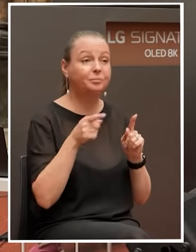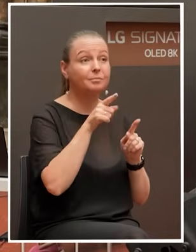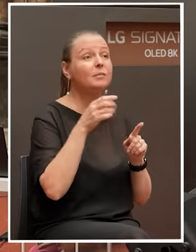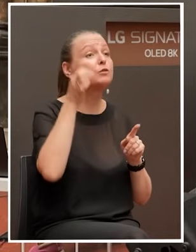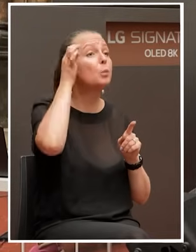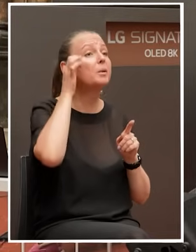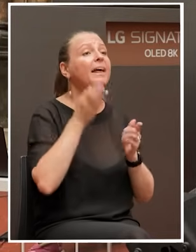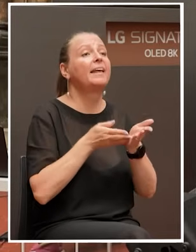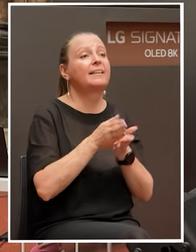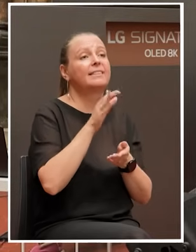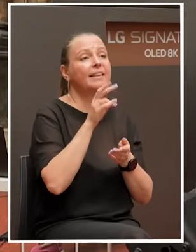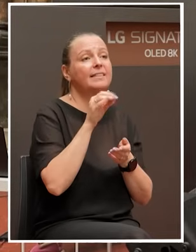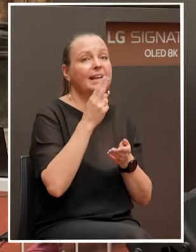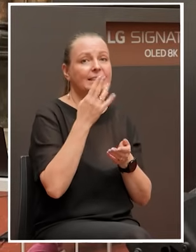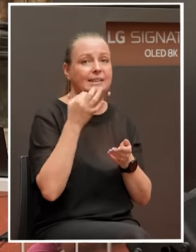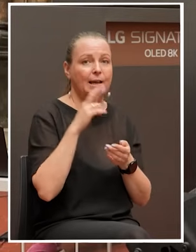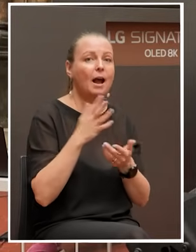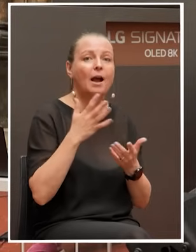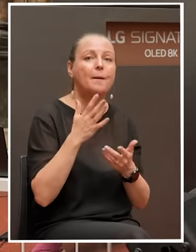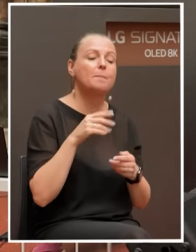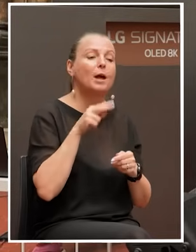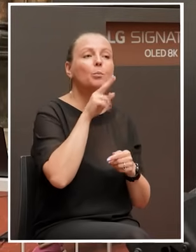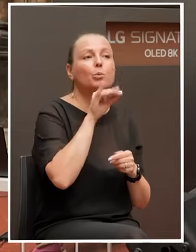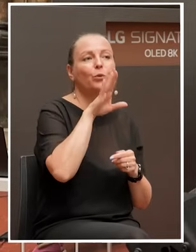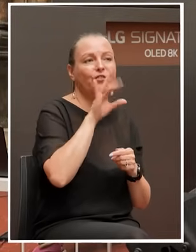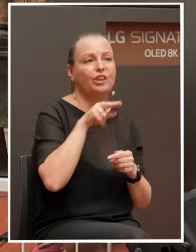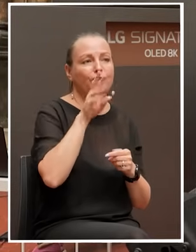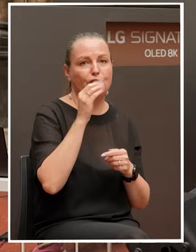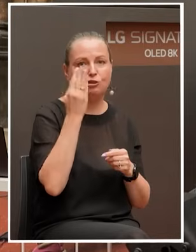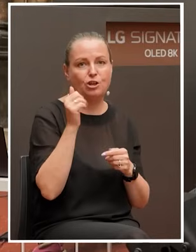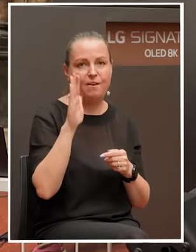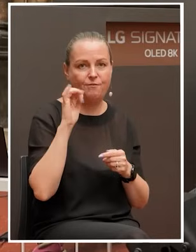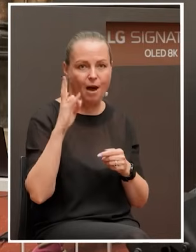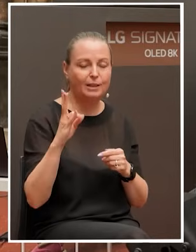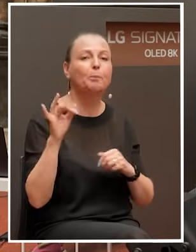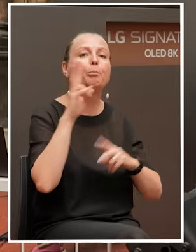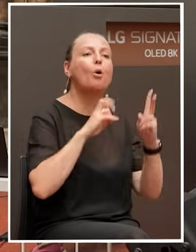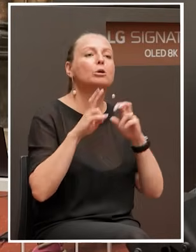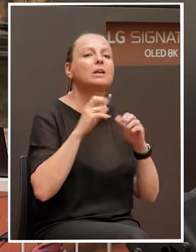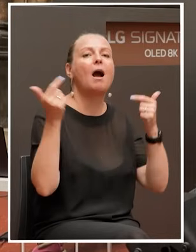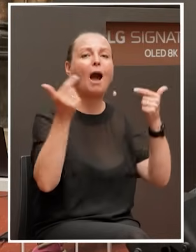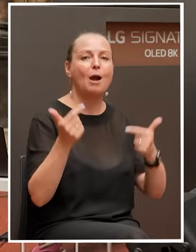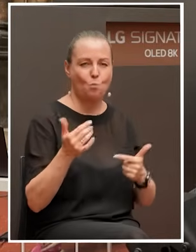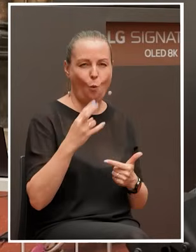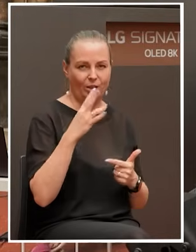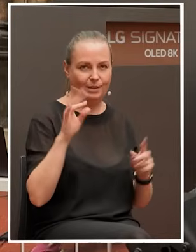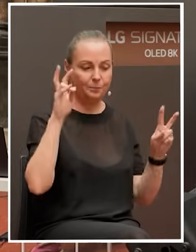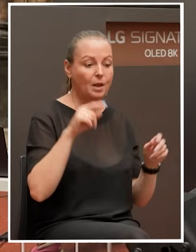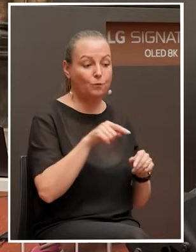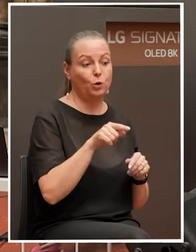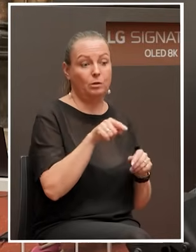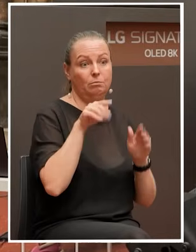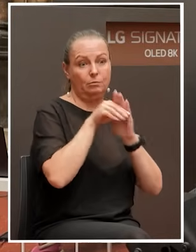которую мы развернули на выставке, это «Певи де Шаван» и «Поиск гармонии». Так вот, в этом русле оказываются тополя